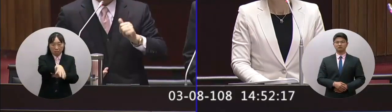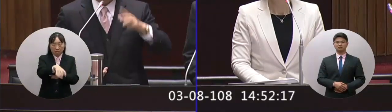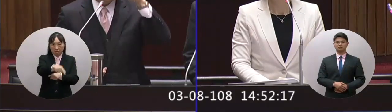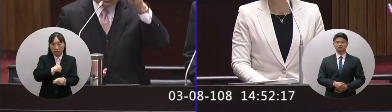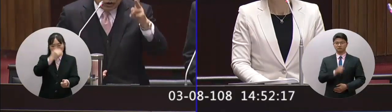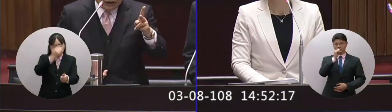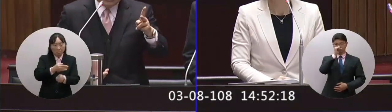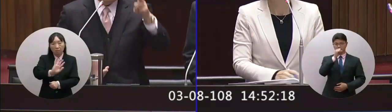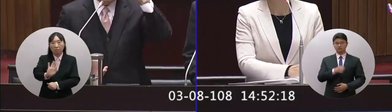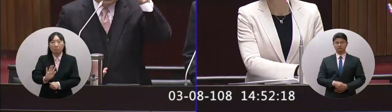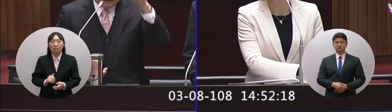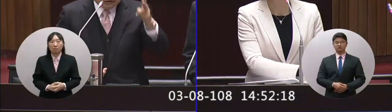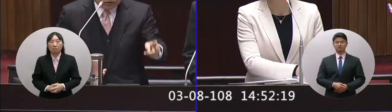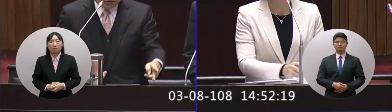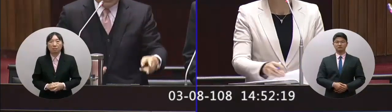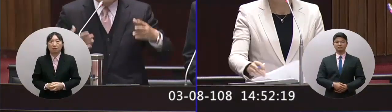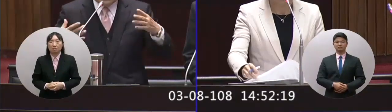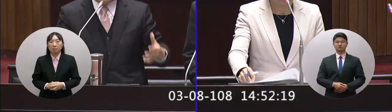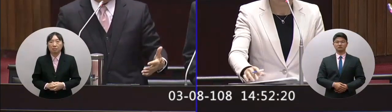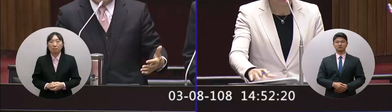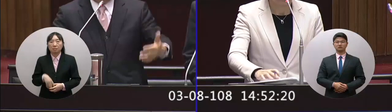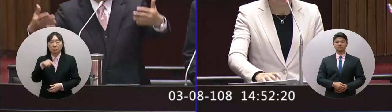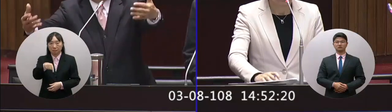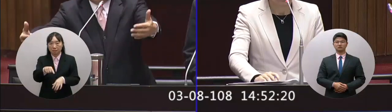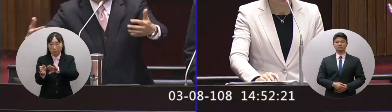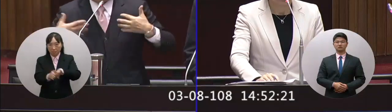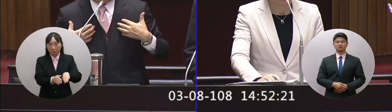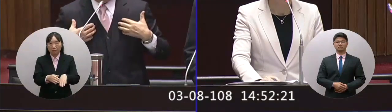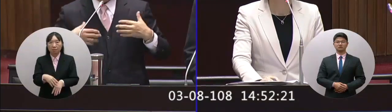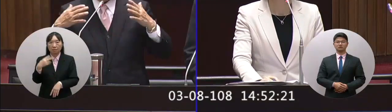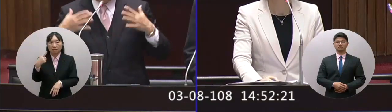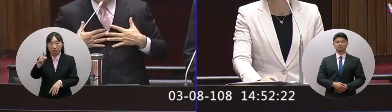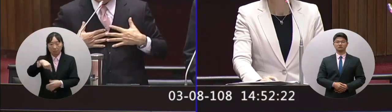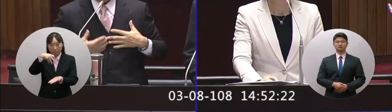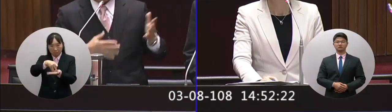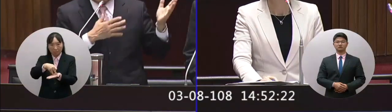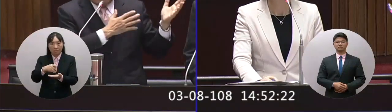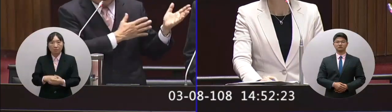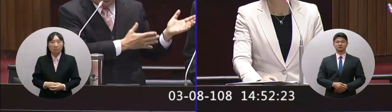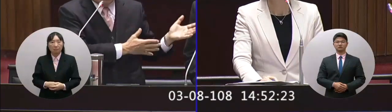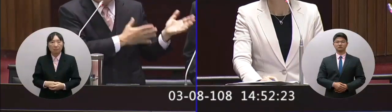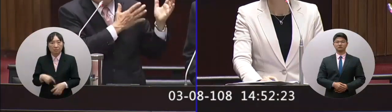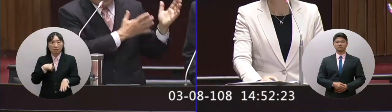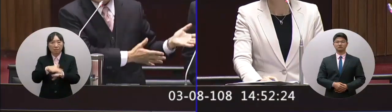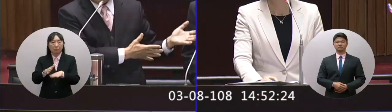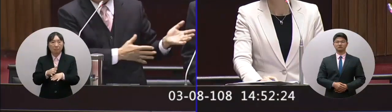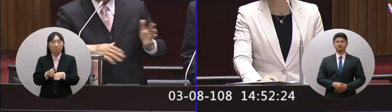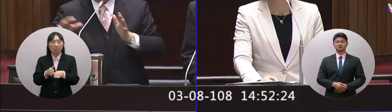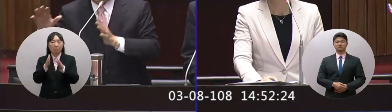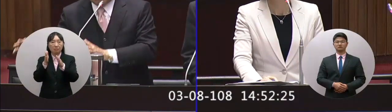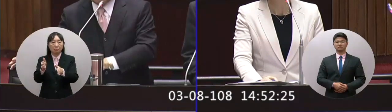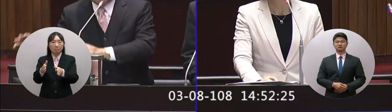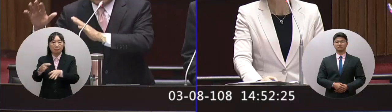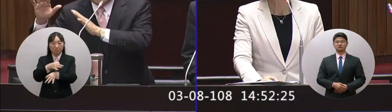生存进。所以，除了这之外，你来登记，进我要求经济